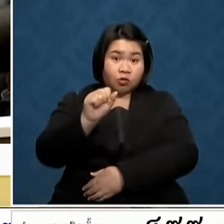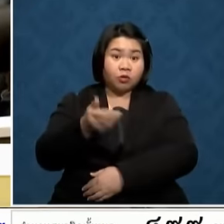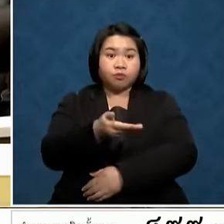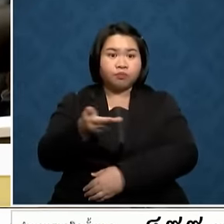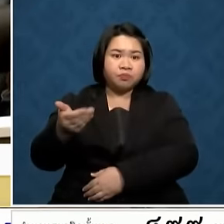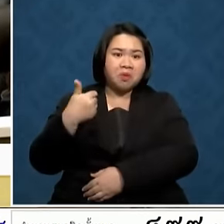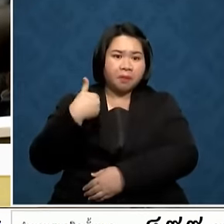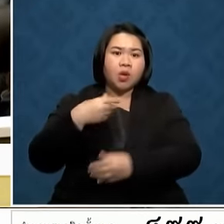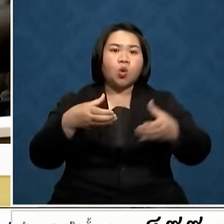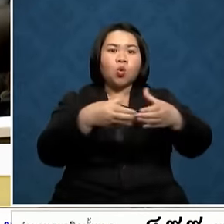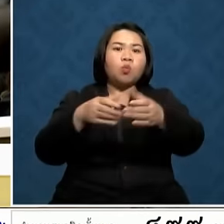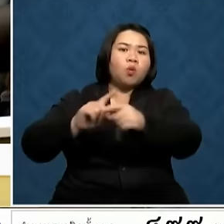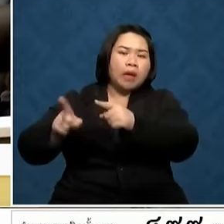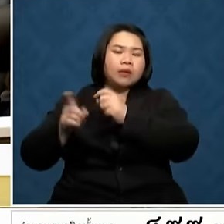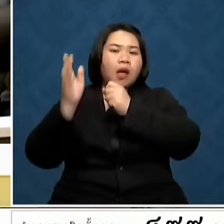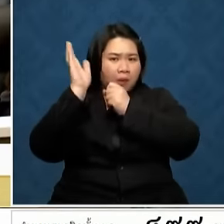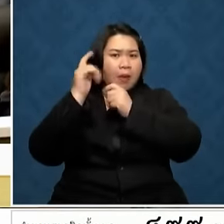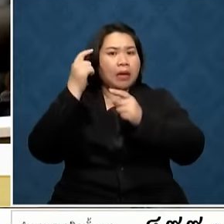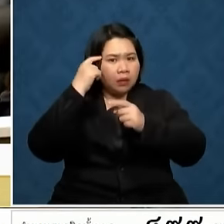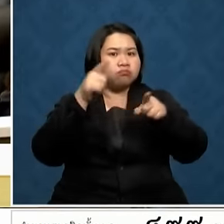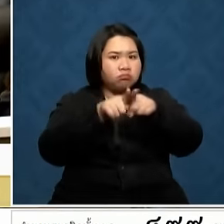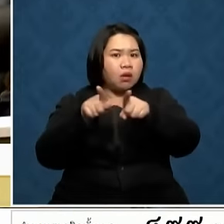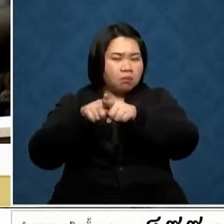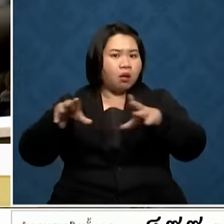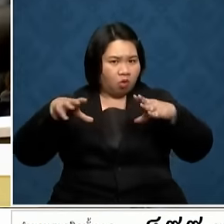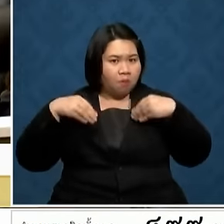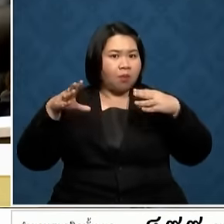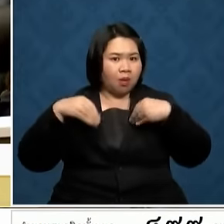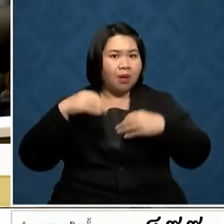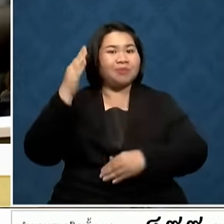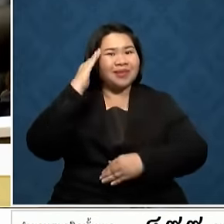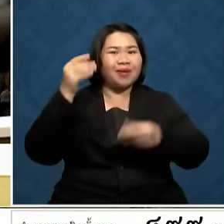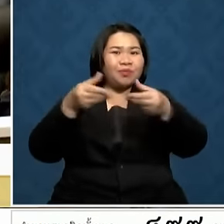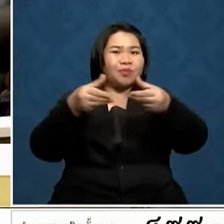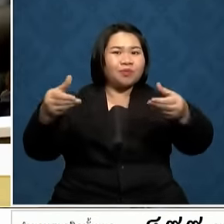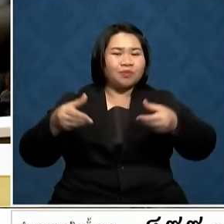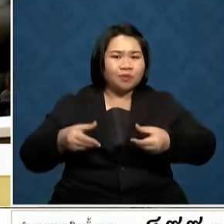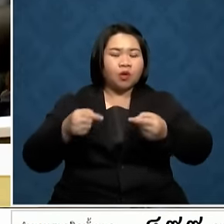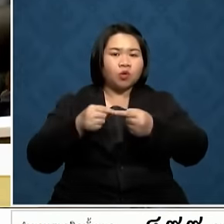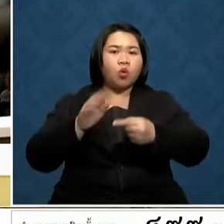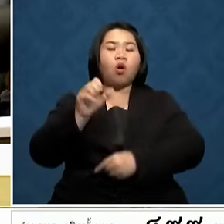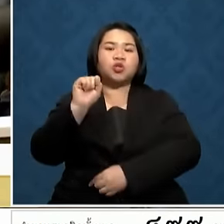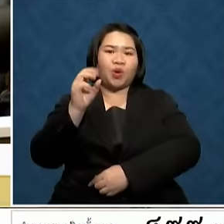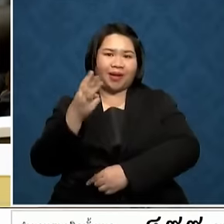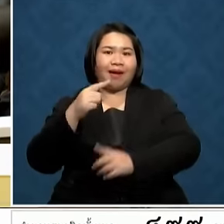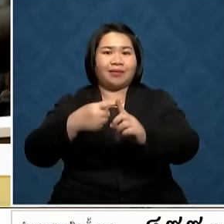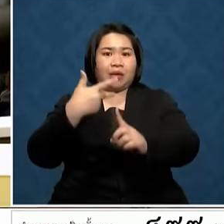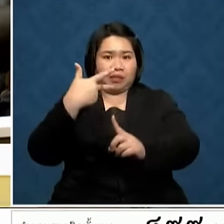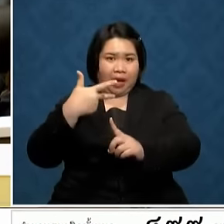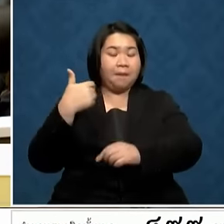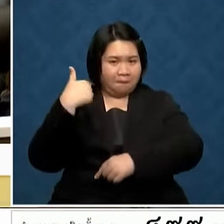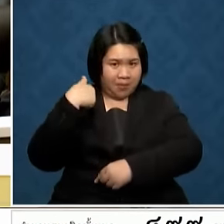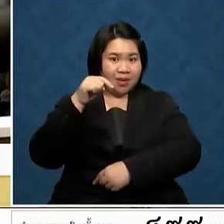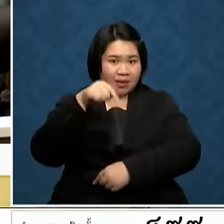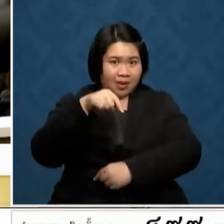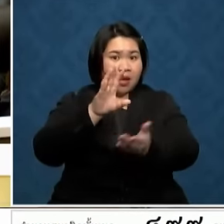ี้จากลายพักครับก็เคยอภิปลายเห็นชอบและก็ลงประตรับทราบรายงานของคณะกรธิการ สวดกสัคมเมื่เดอนมีนาคมเมื่ตอนปี